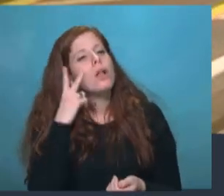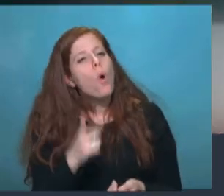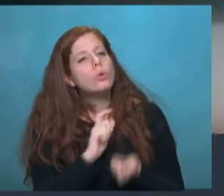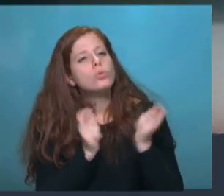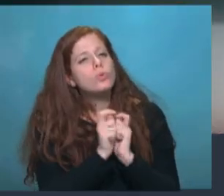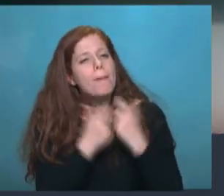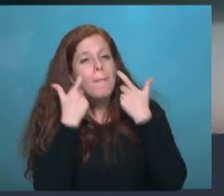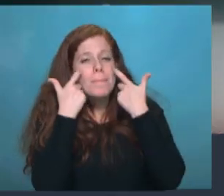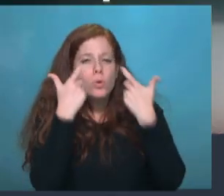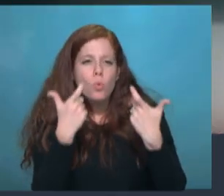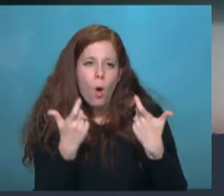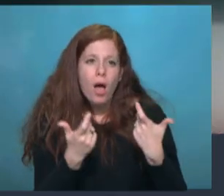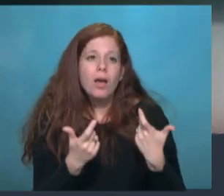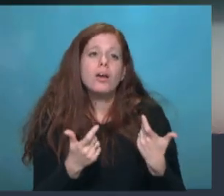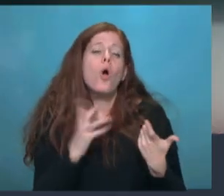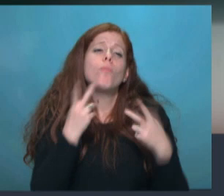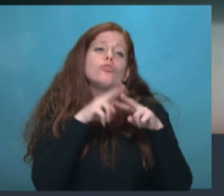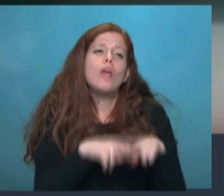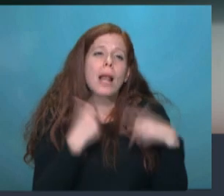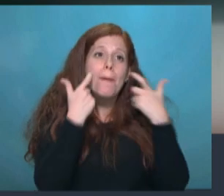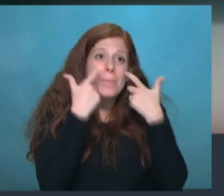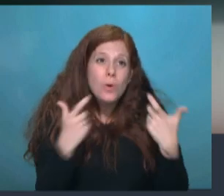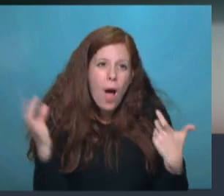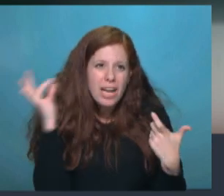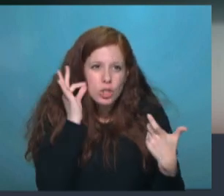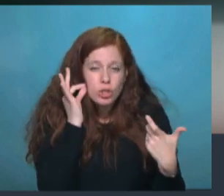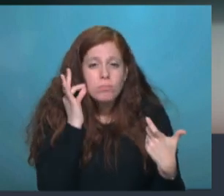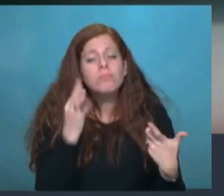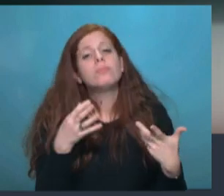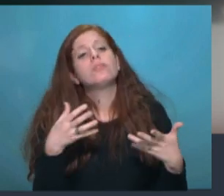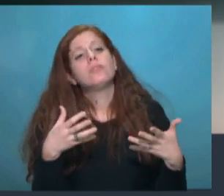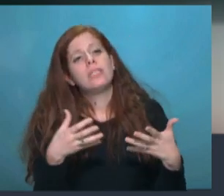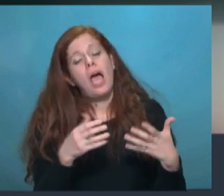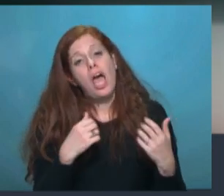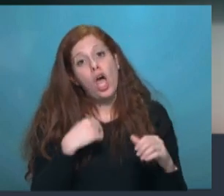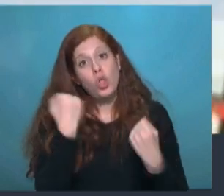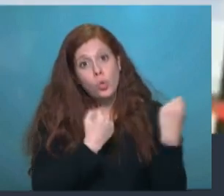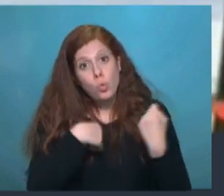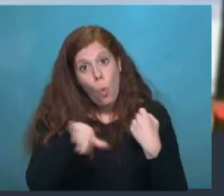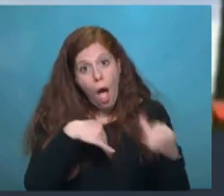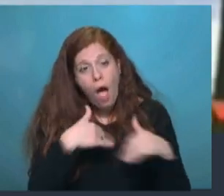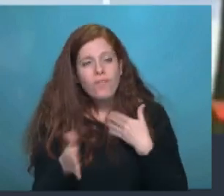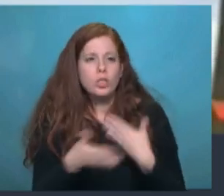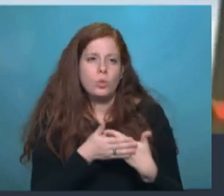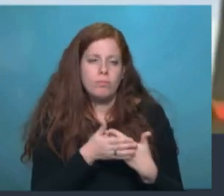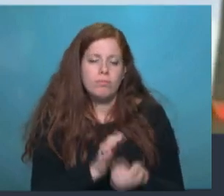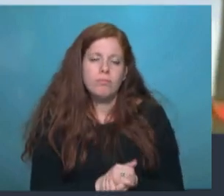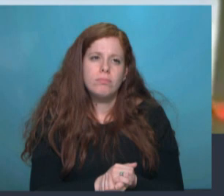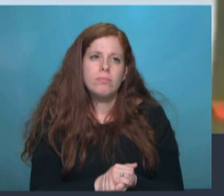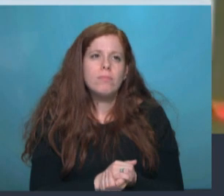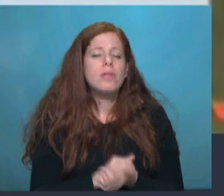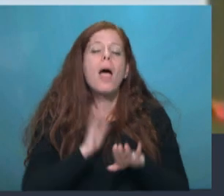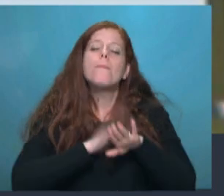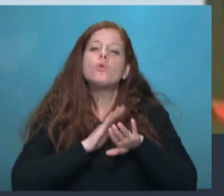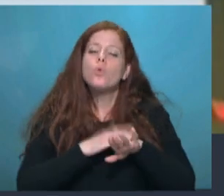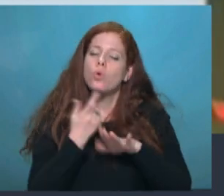The last bastion of guardianship is travel and marriage. המינוי היוקרתי שלה,